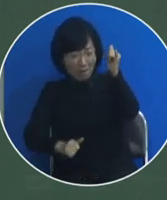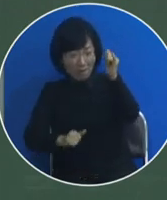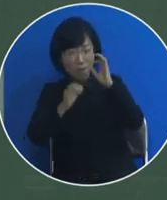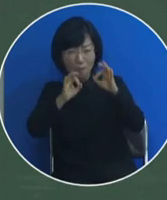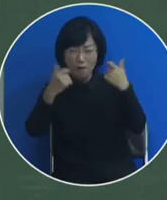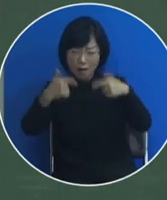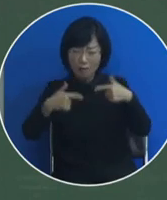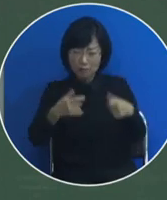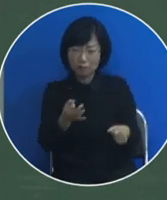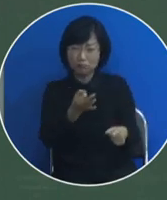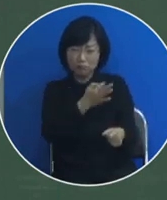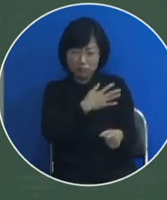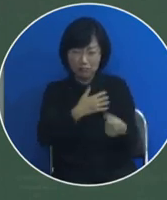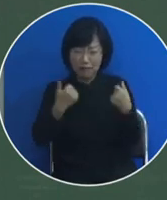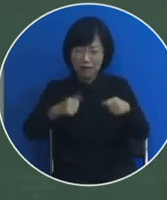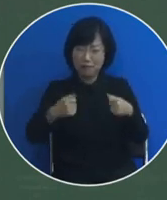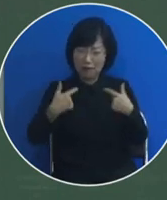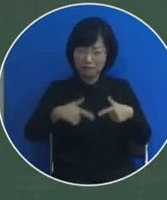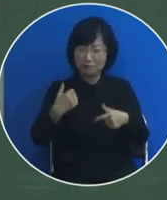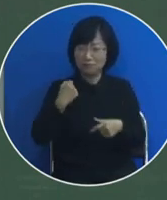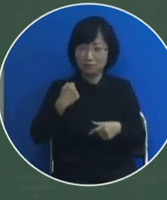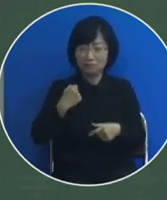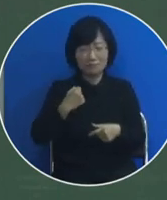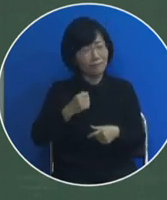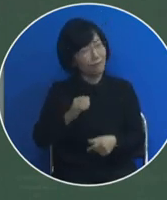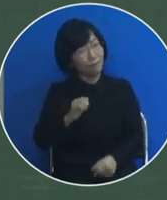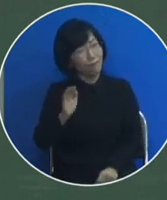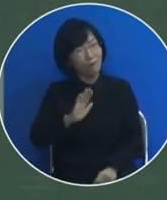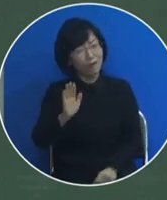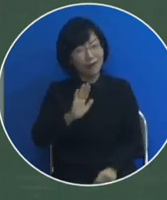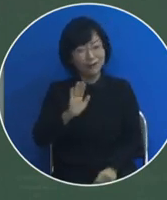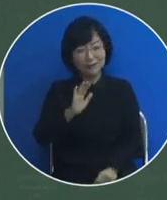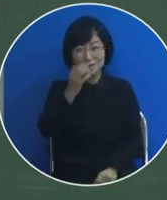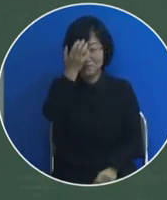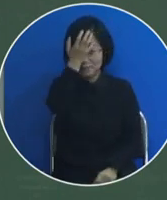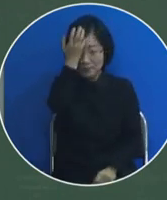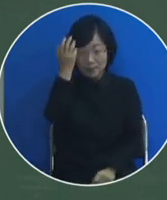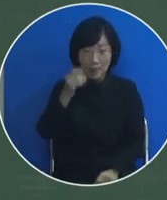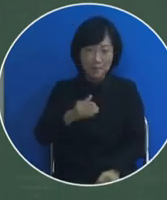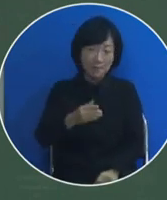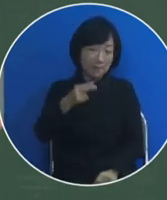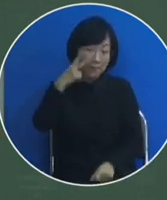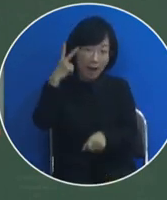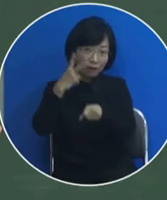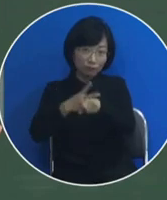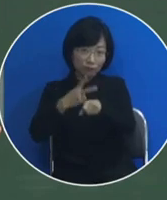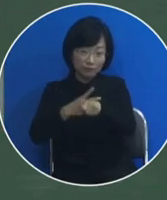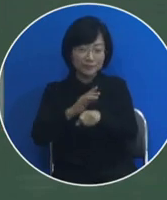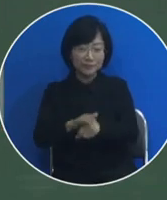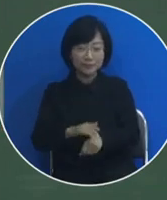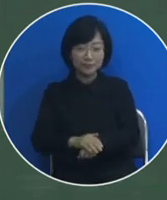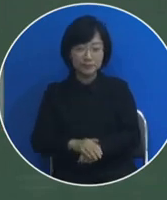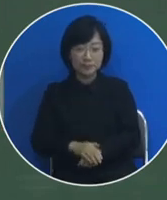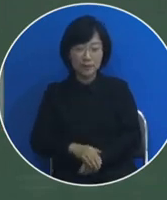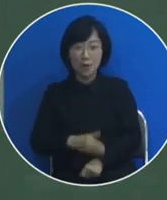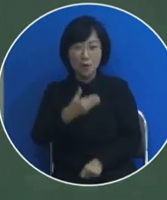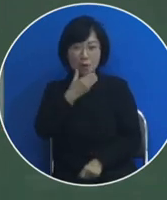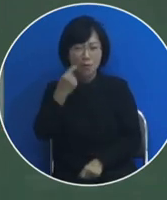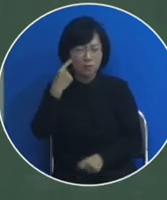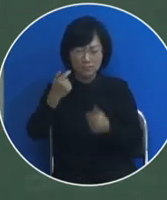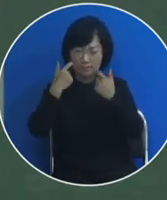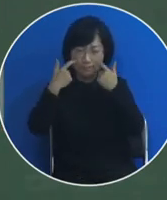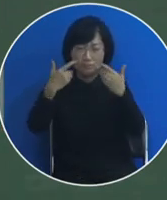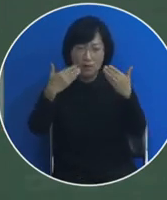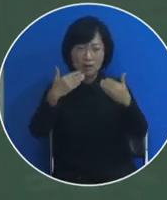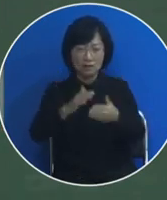throughout church history. 바울같이 많이 배운 사람이 복음을 완전히 깨달으니까 세계 뒤집어졌단 말이에요. A person like Paul who was greatly learned because